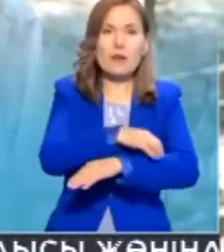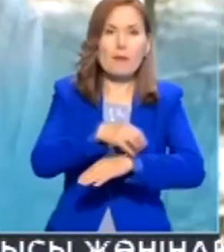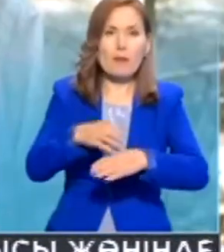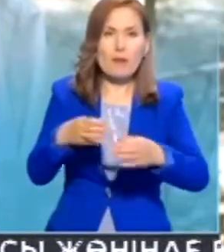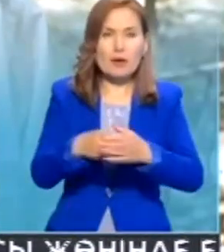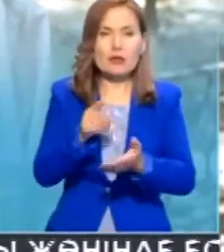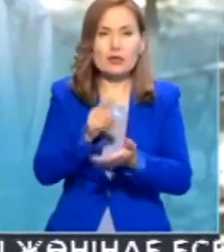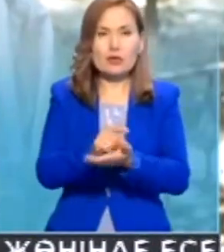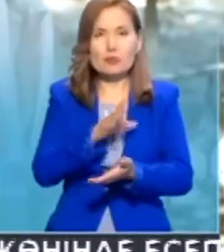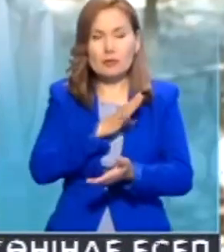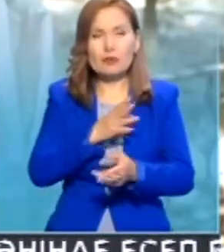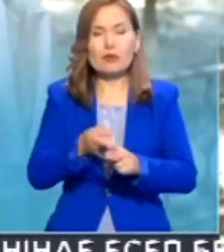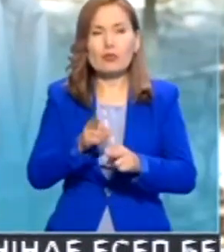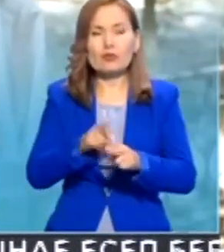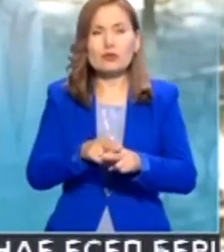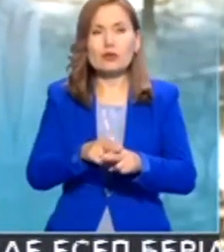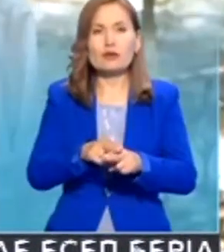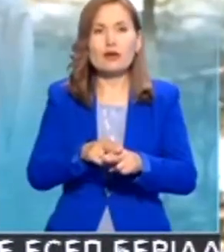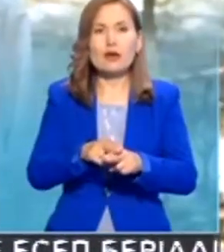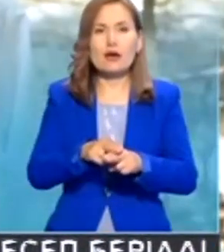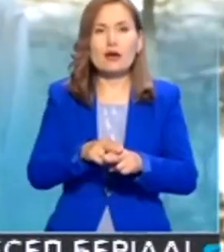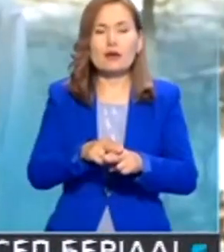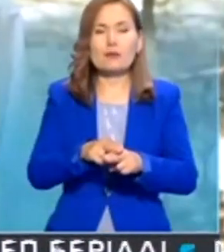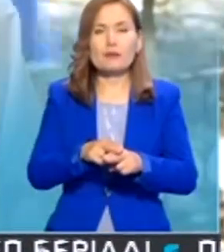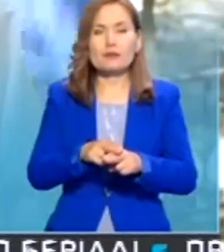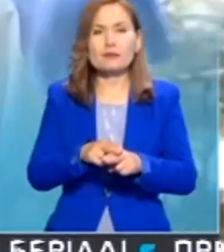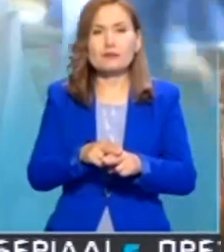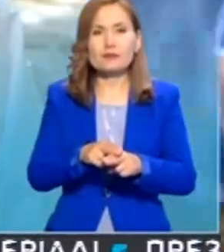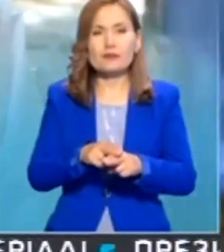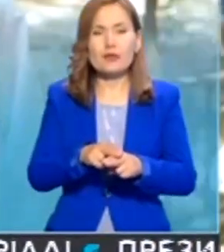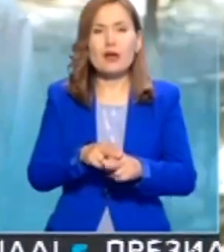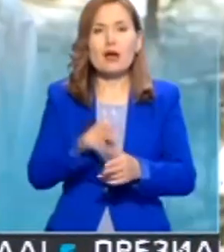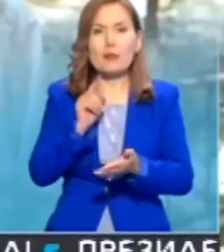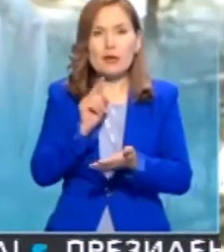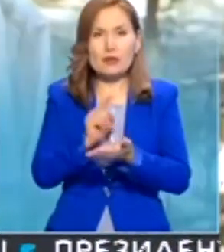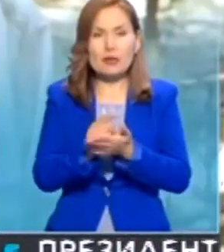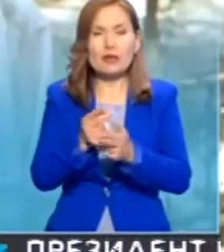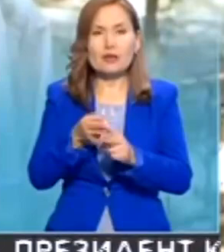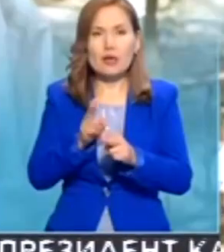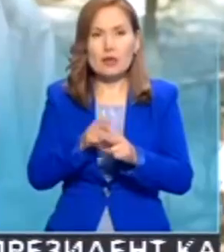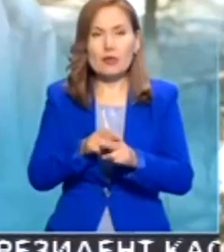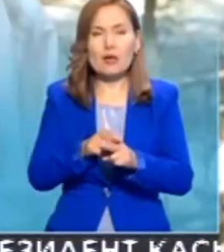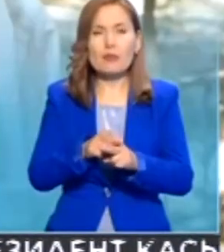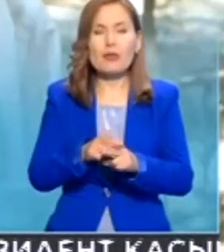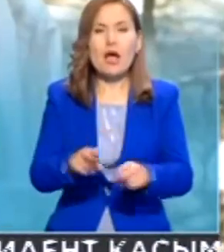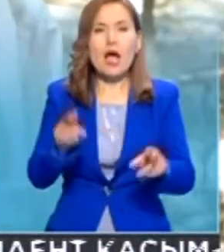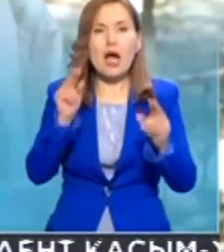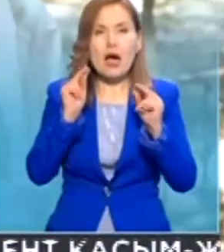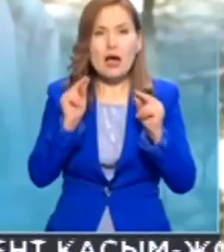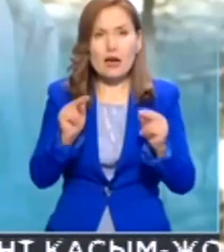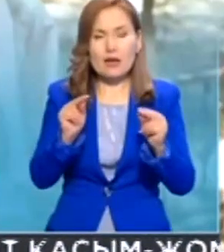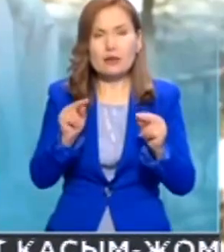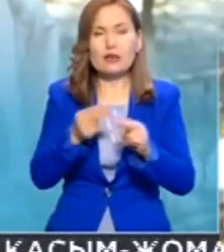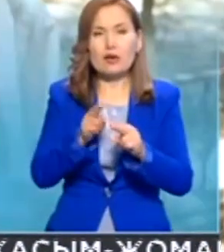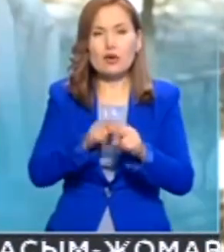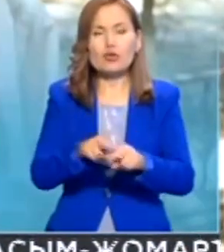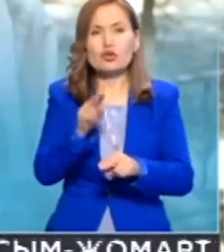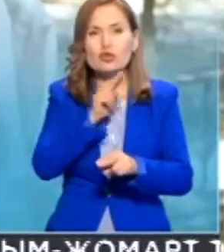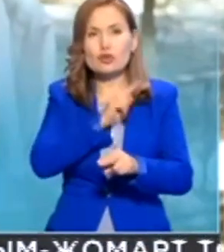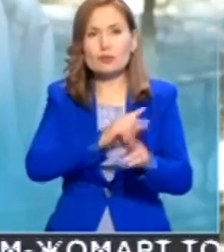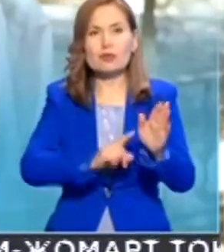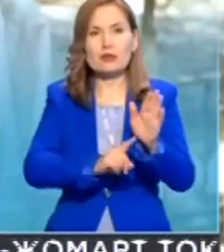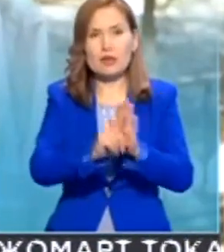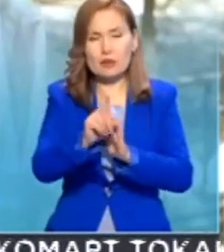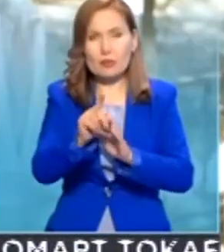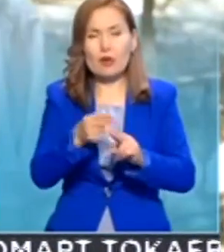болсын, барлығы да. Ал енді бұл осы міндетті де әділ болудың алғашқы жолы ол. Президент